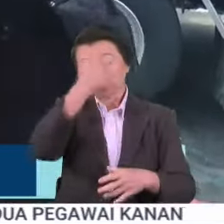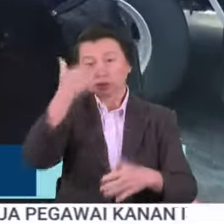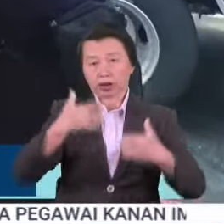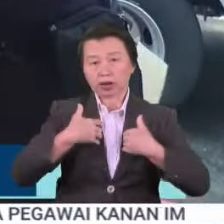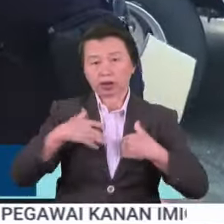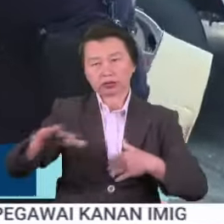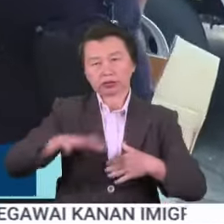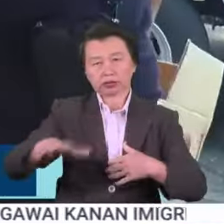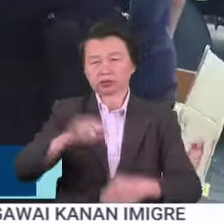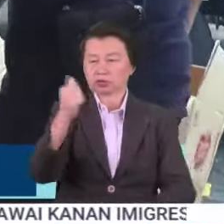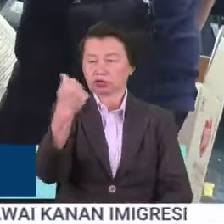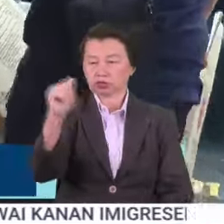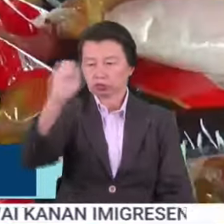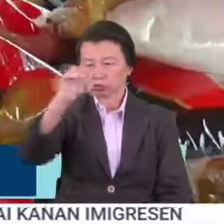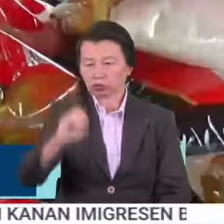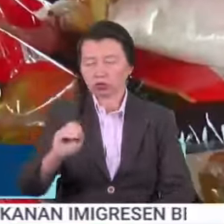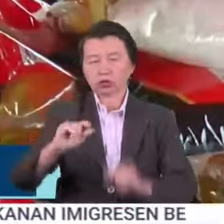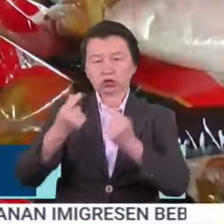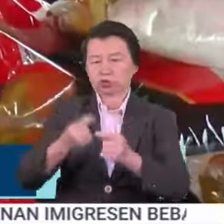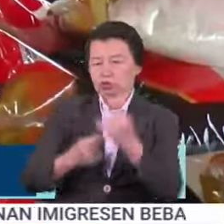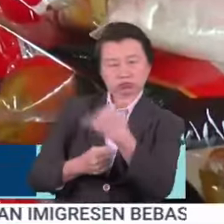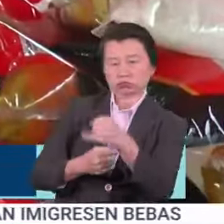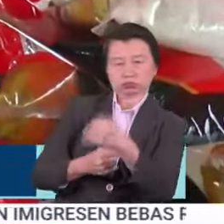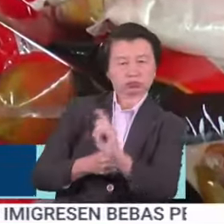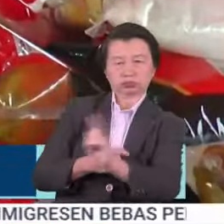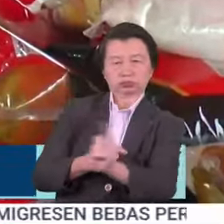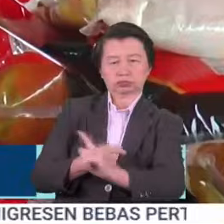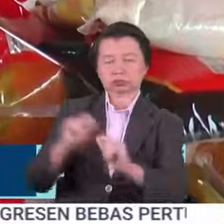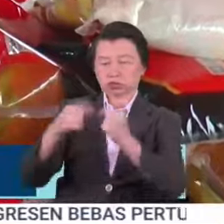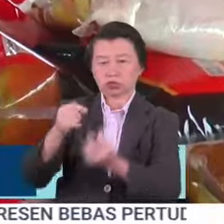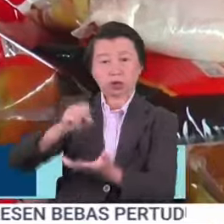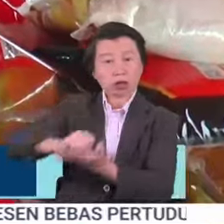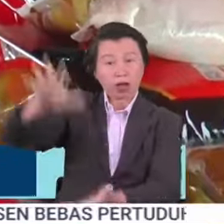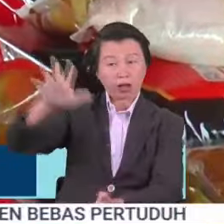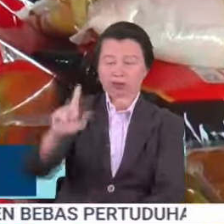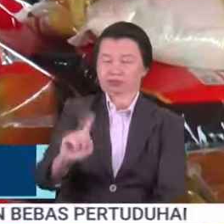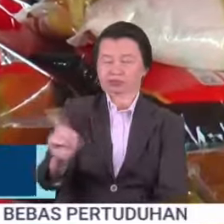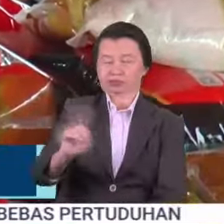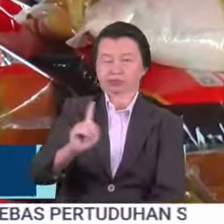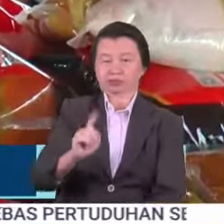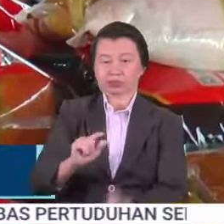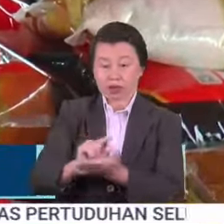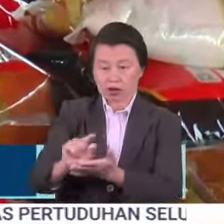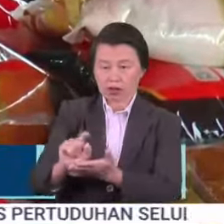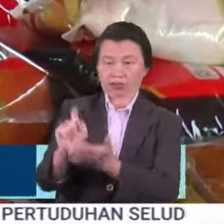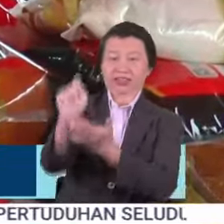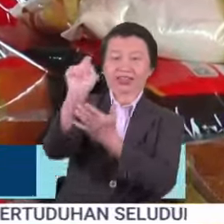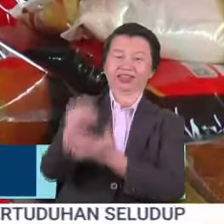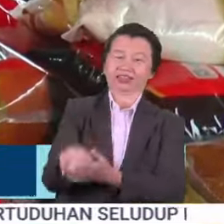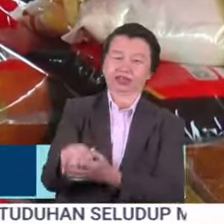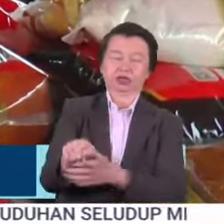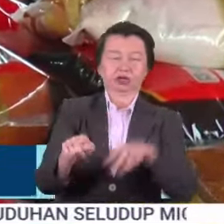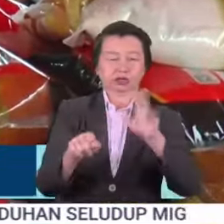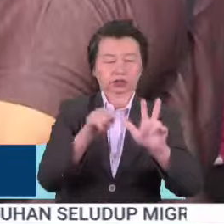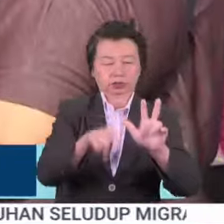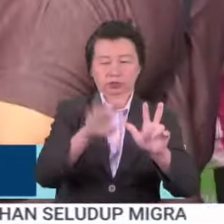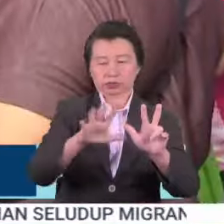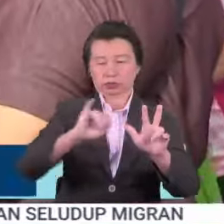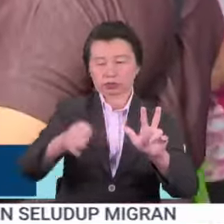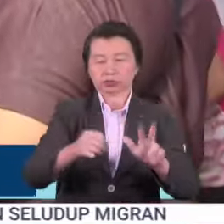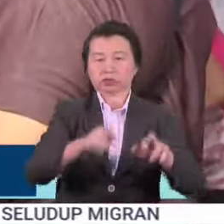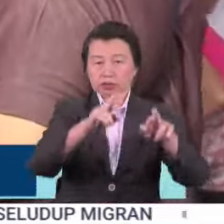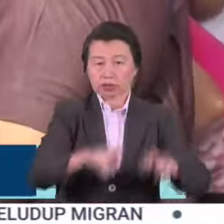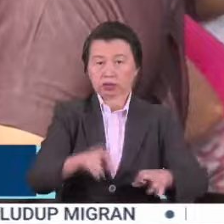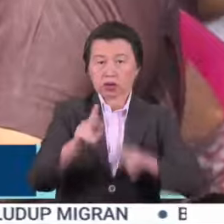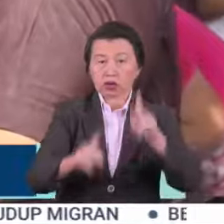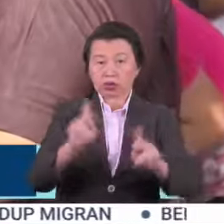terdapat kira-kira 10% golongan yang tidak layak, iaitu kumpulan kaya dan berpendapatan tinggi. 3.5 juta